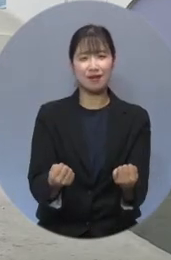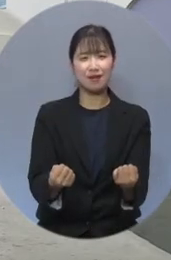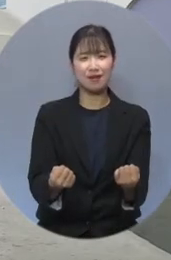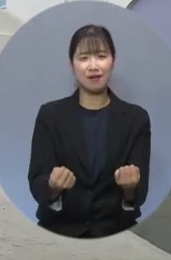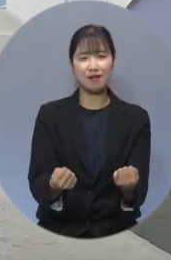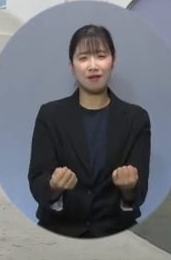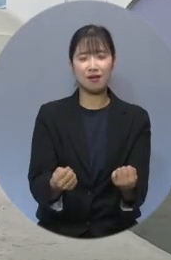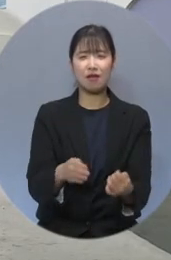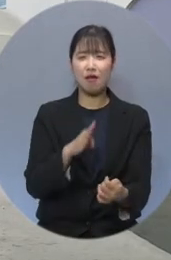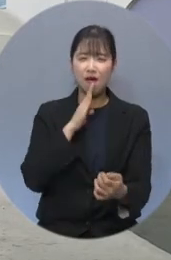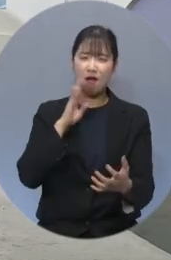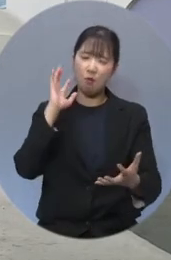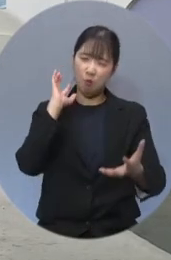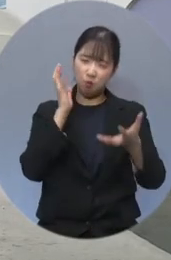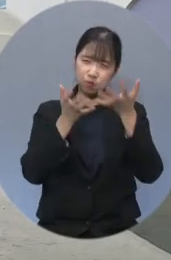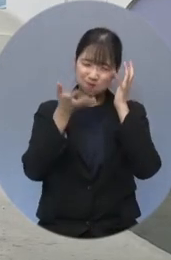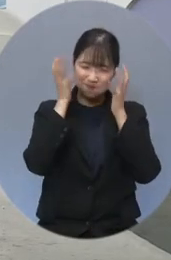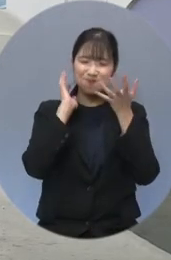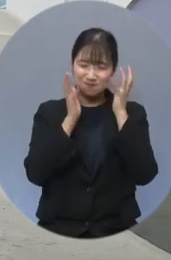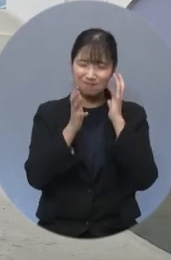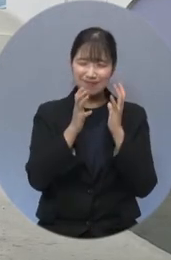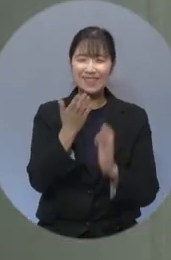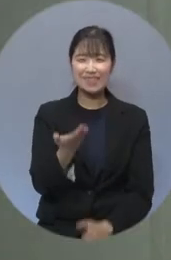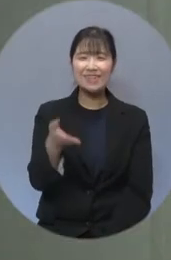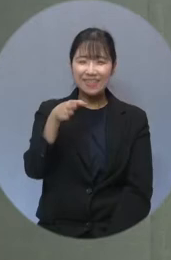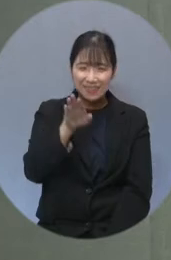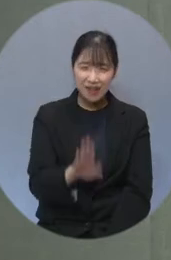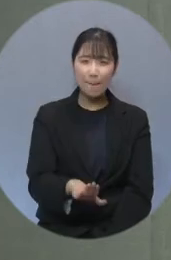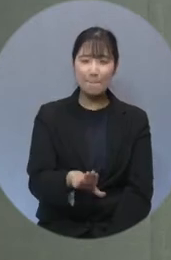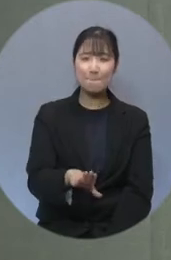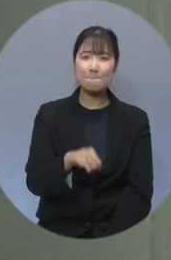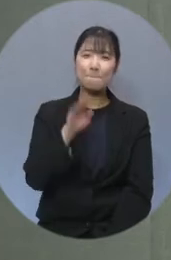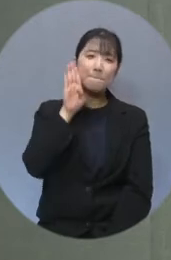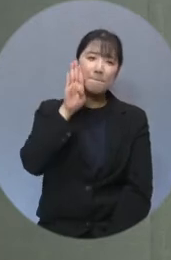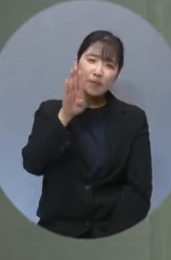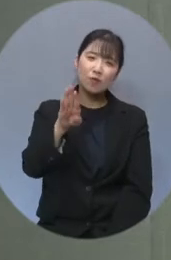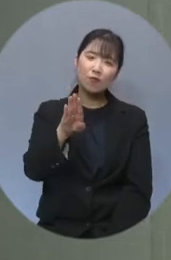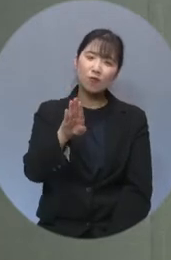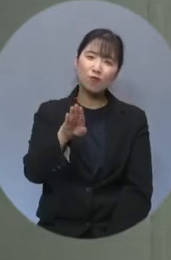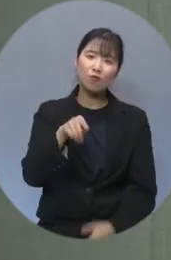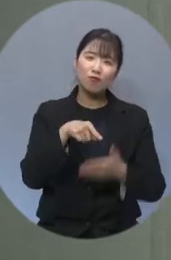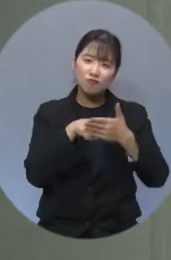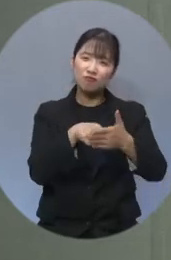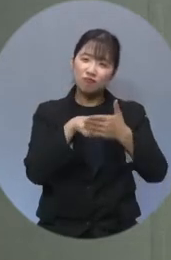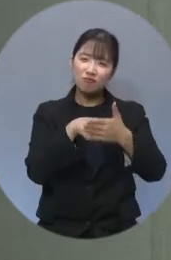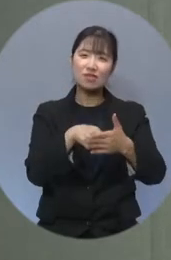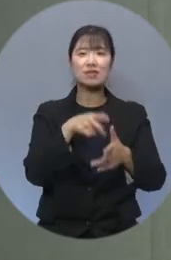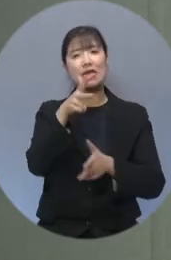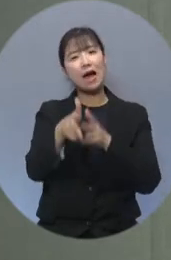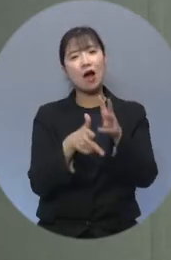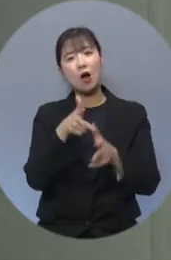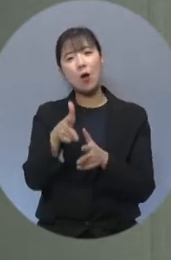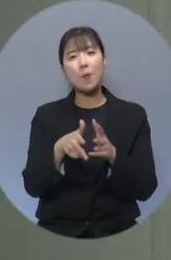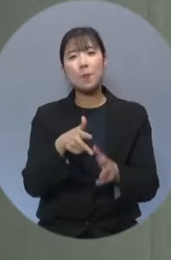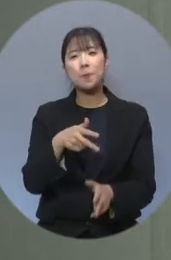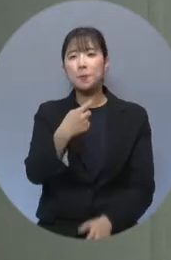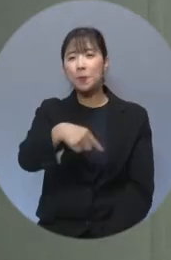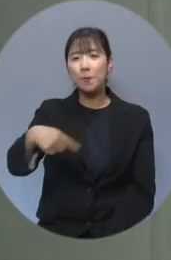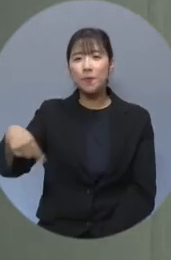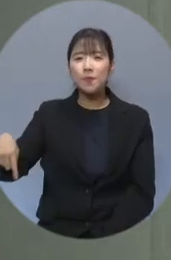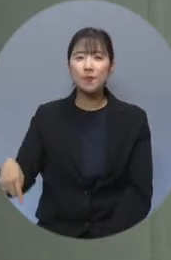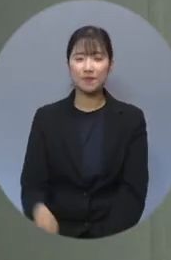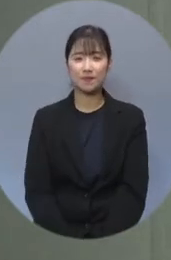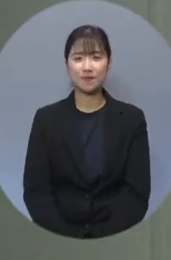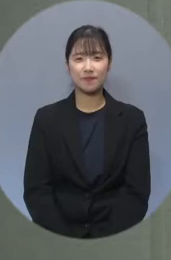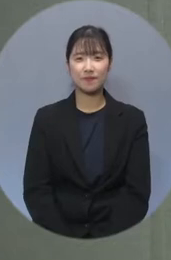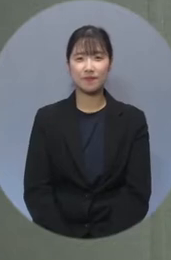뭐 좀 복잡하겠습니까? 다만은 이런 앞으로의 추진 사업은 또 어떤 것이 있는지요?